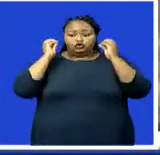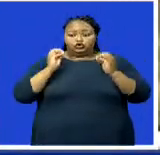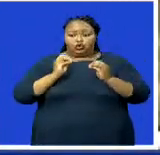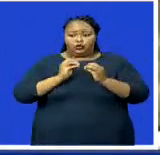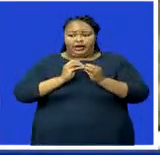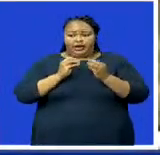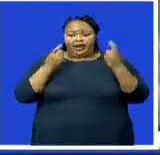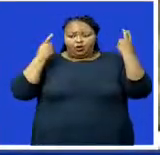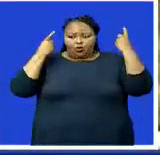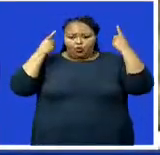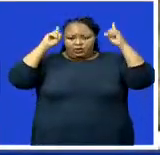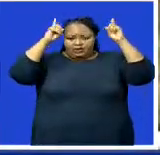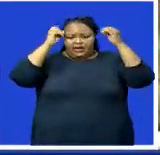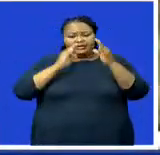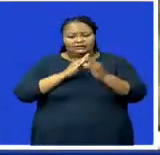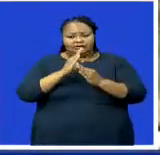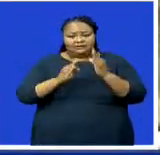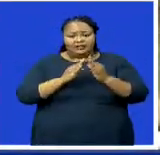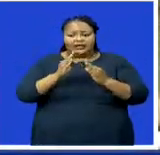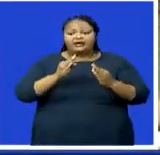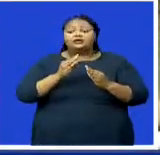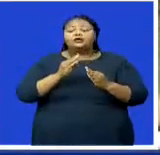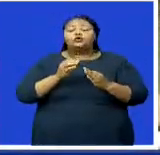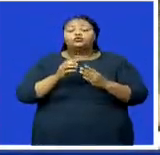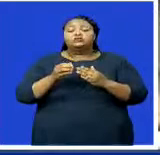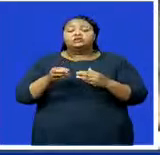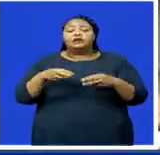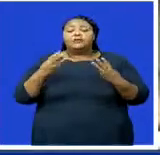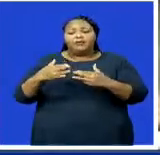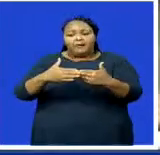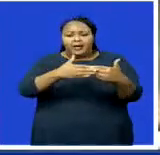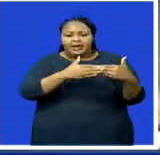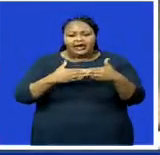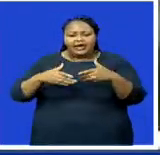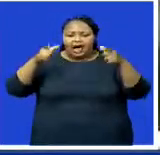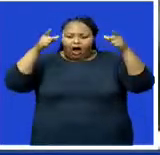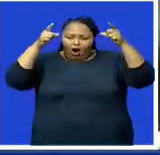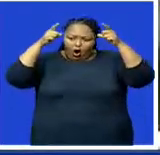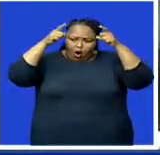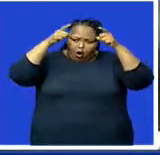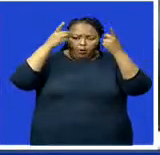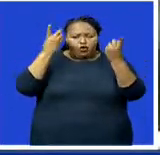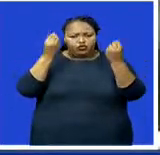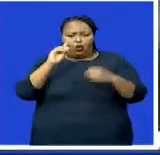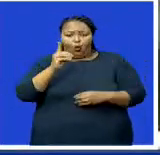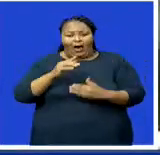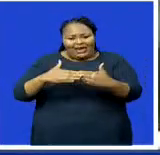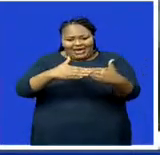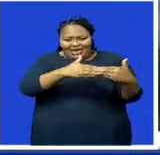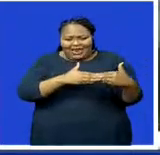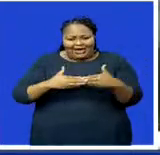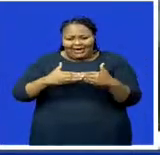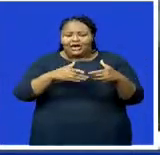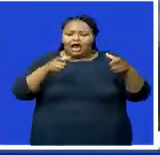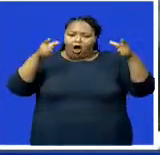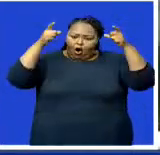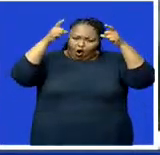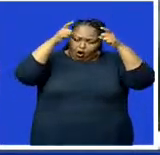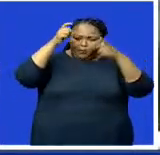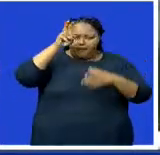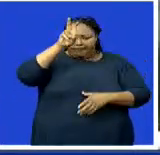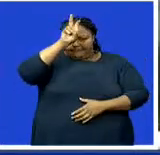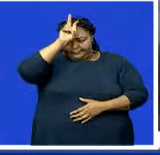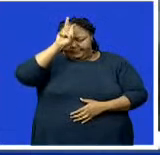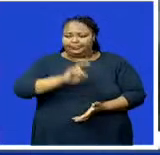labangayenda ukucinisekisa ukuthi imfuyo yabo ayikwesweli kudla kulobusika umuntu ke sanganxusa kwekuthi